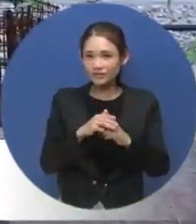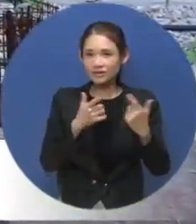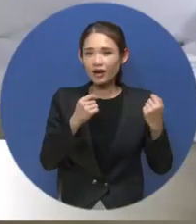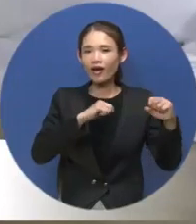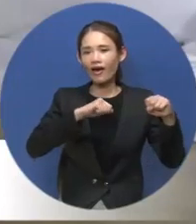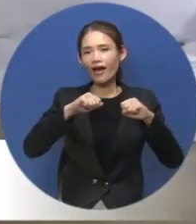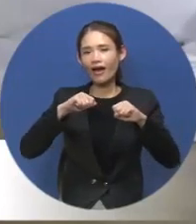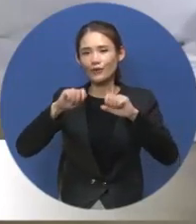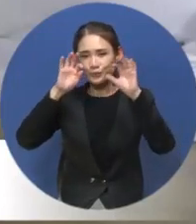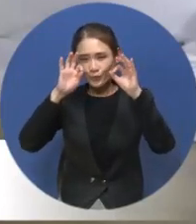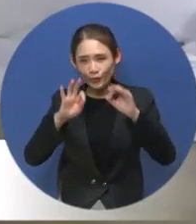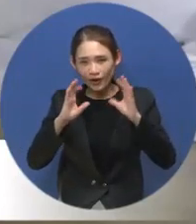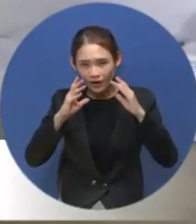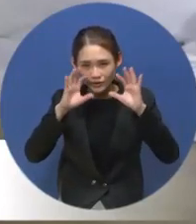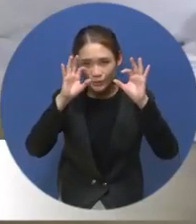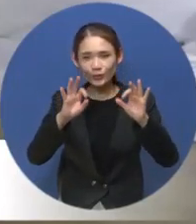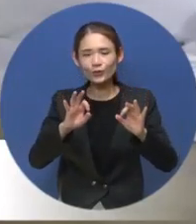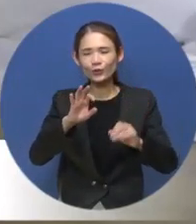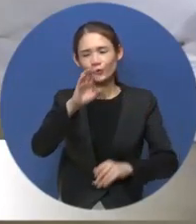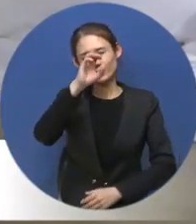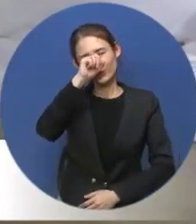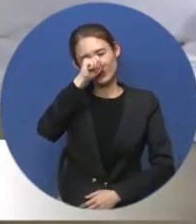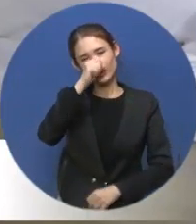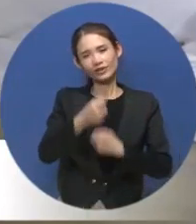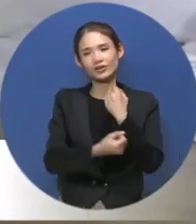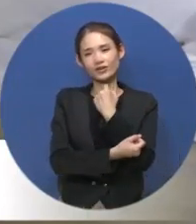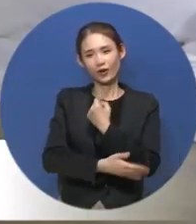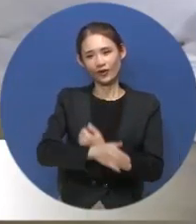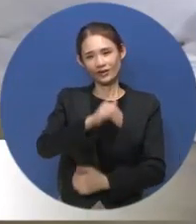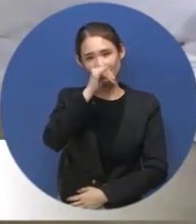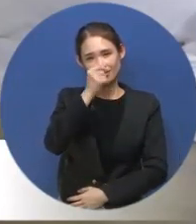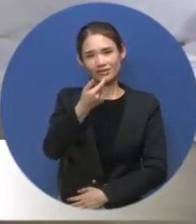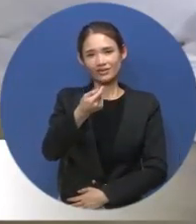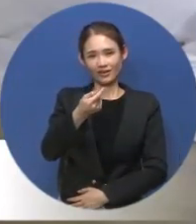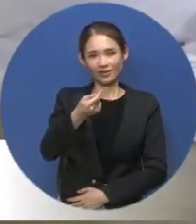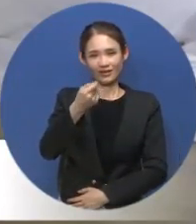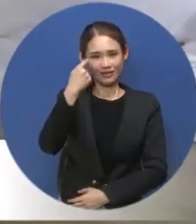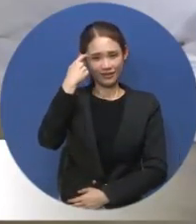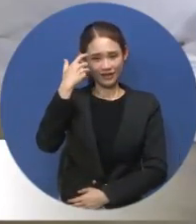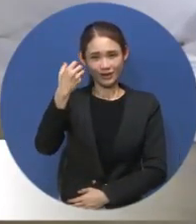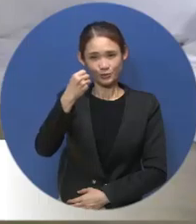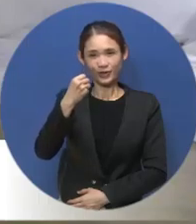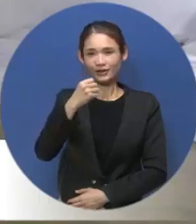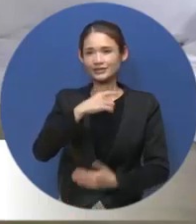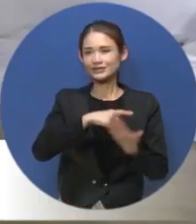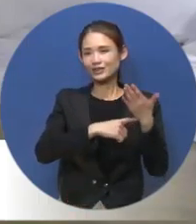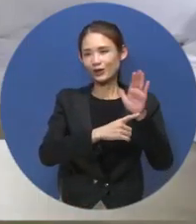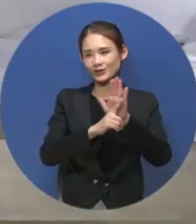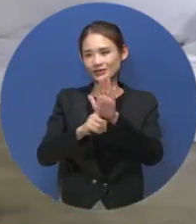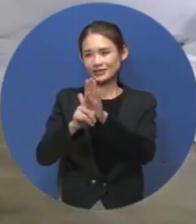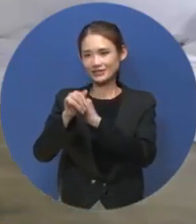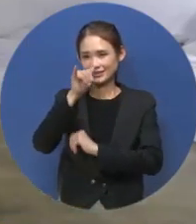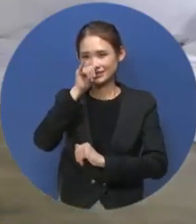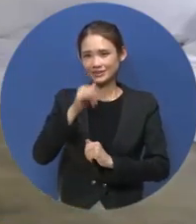인해 내부 전시가 힘들 것 같아 그냥 이런 외부 전시를 개최하게